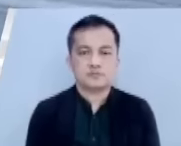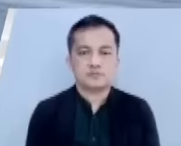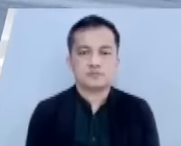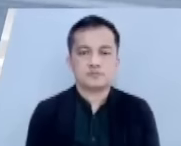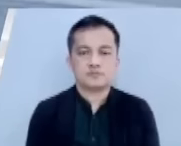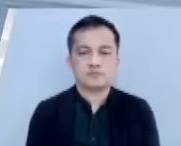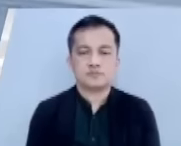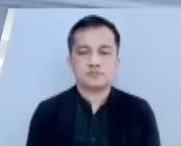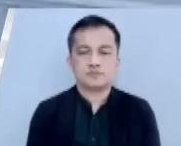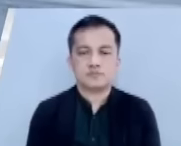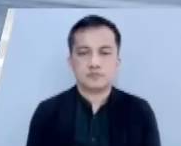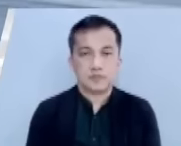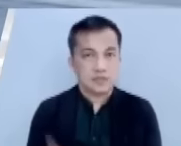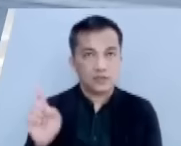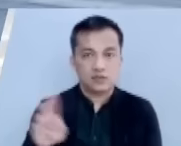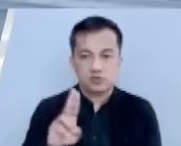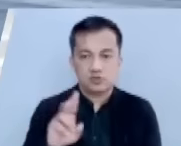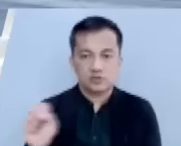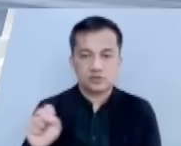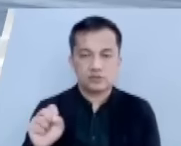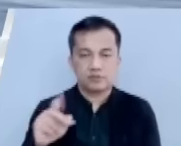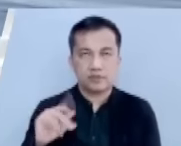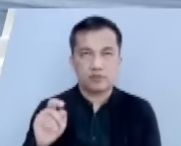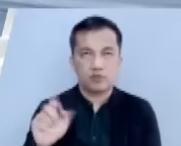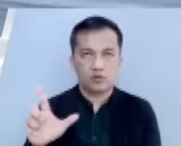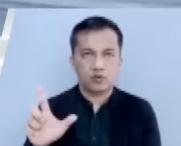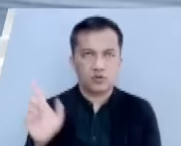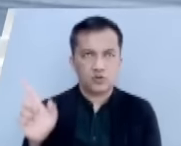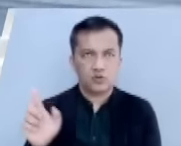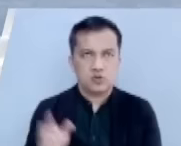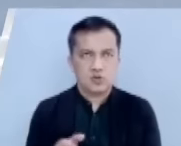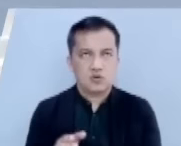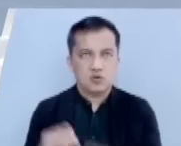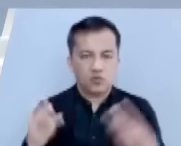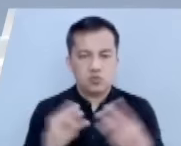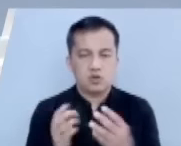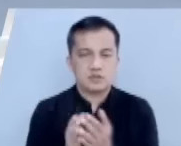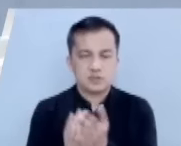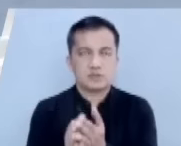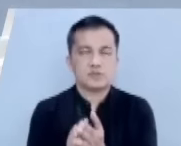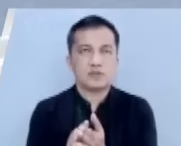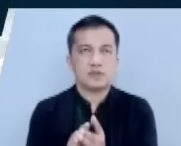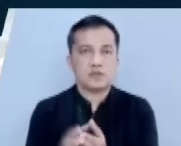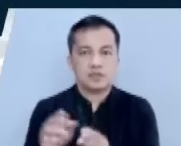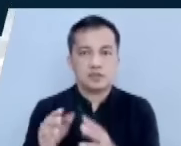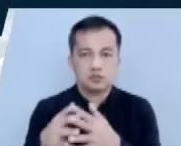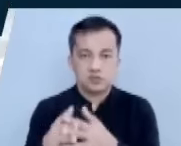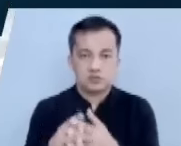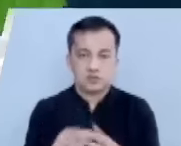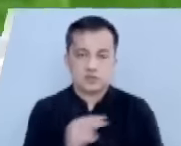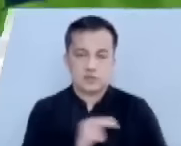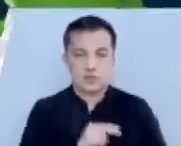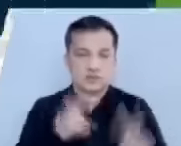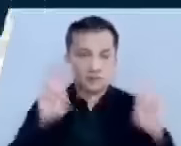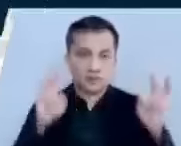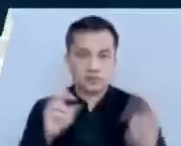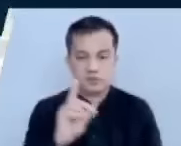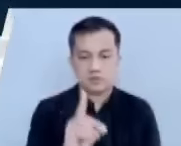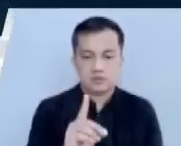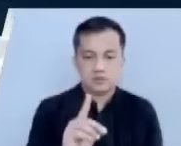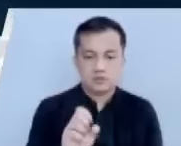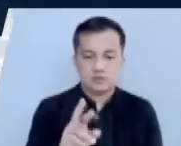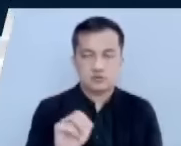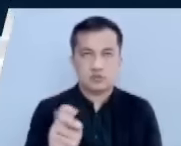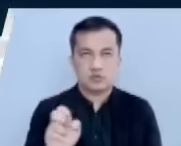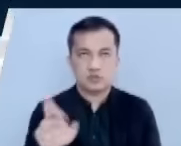Ito ang USS Preble, isa sa mga warship ng United States Navy na kung tawagin ay destroyer. Sa isang pahayag, sinabi ng US Navy na